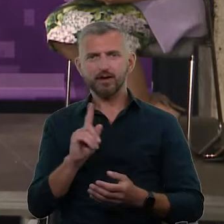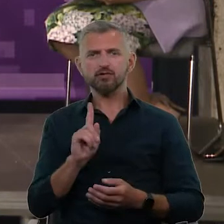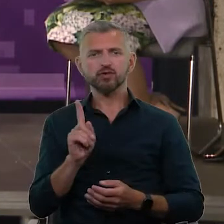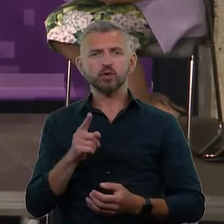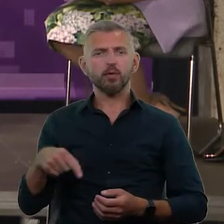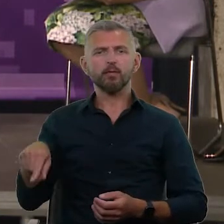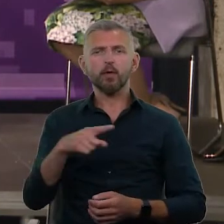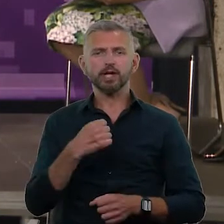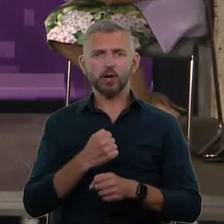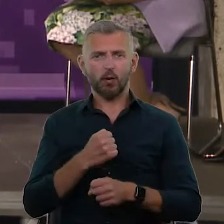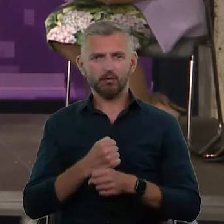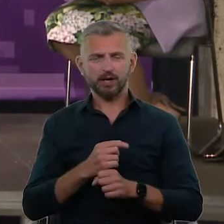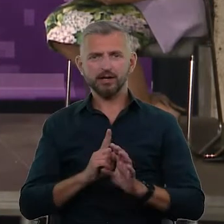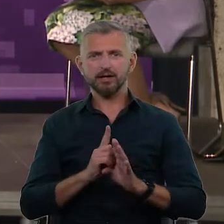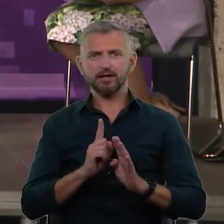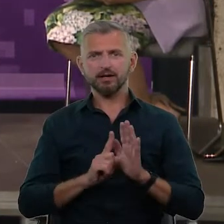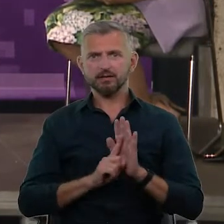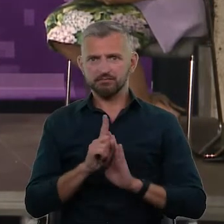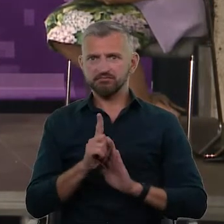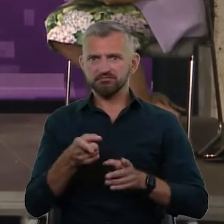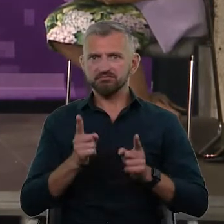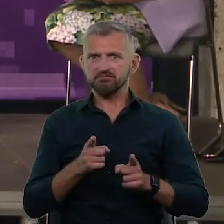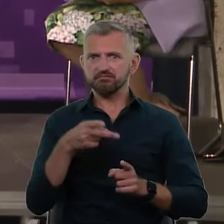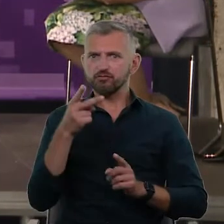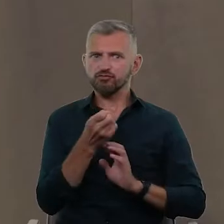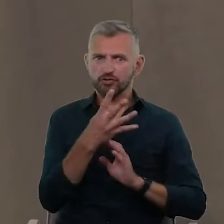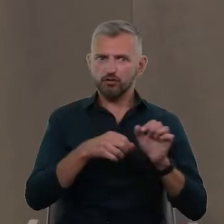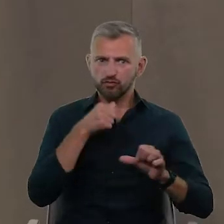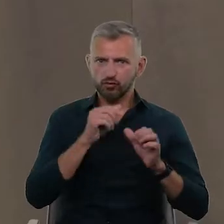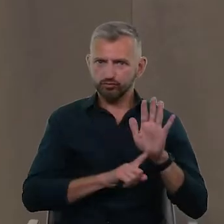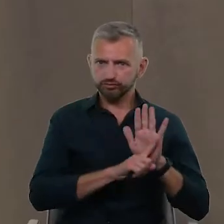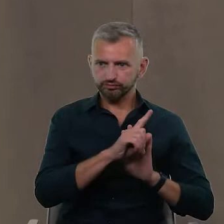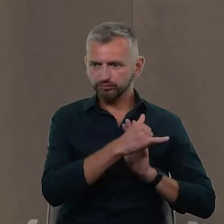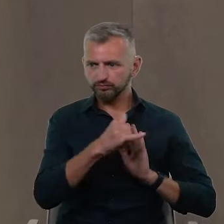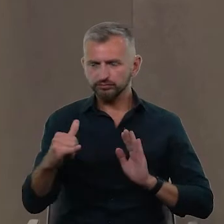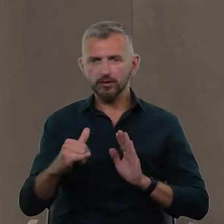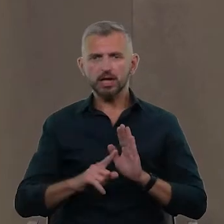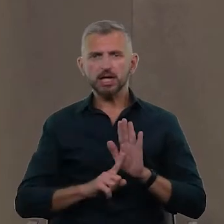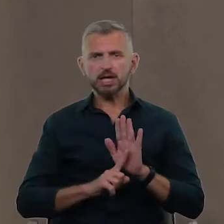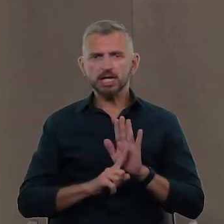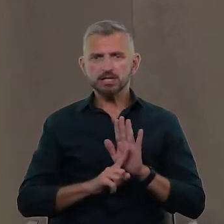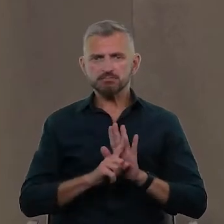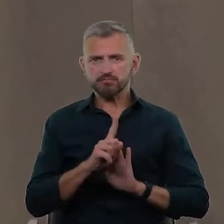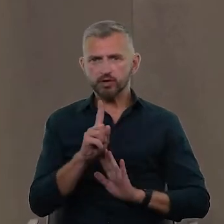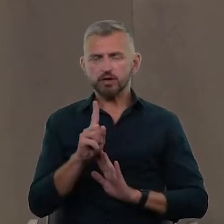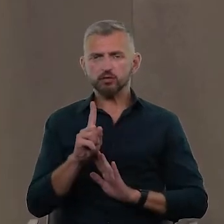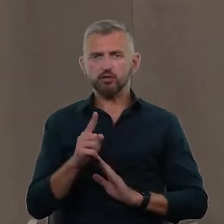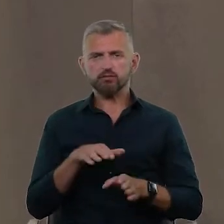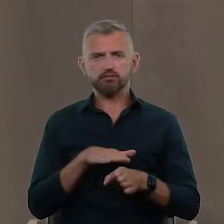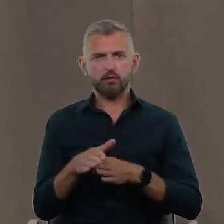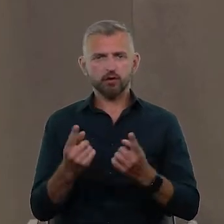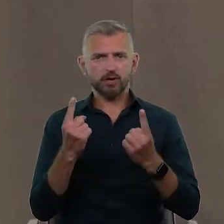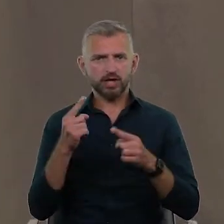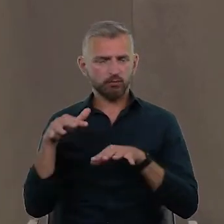вони роблять з 2014 року і, звичайно, з початку повномасштабної агресії ця